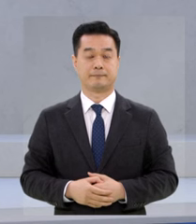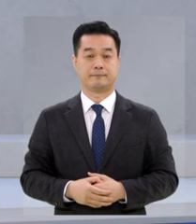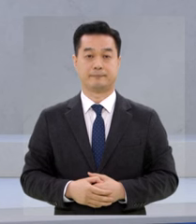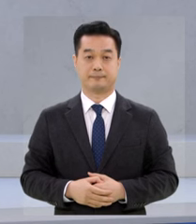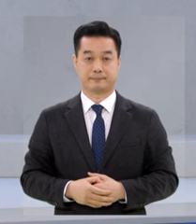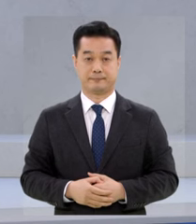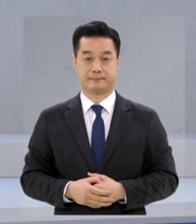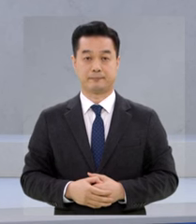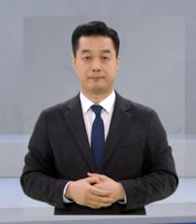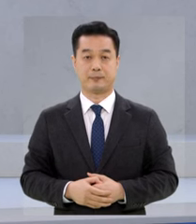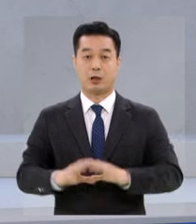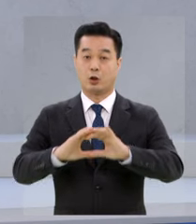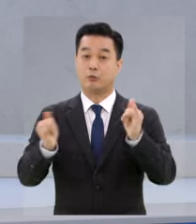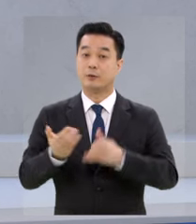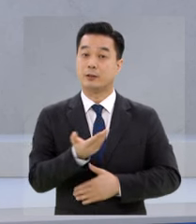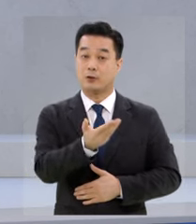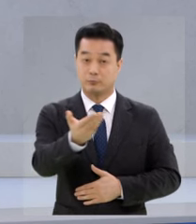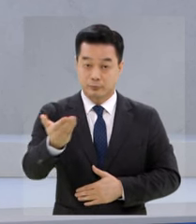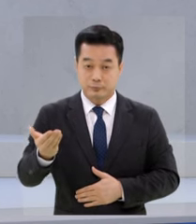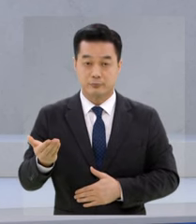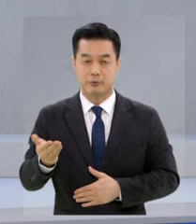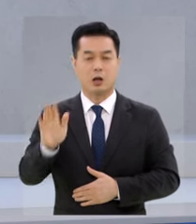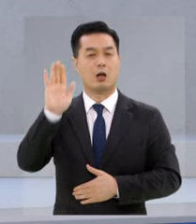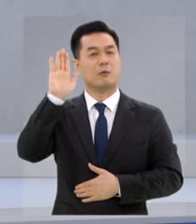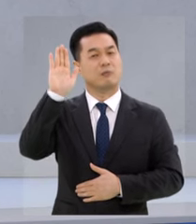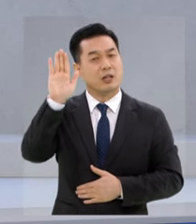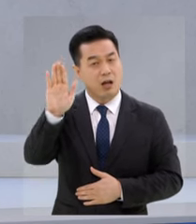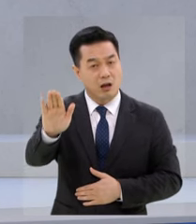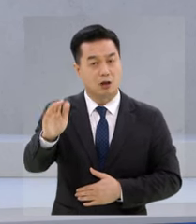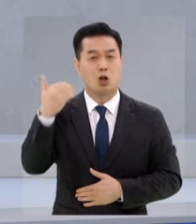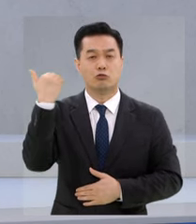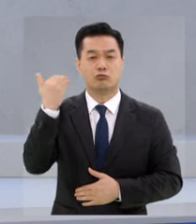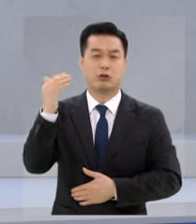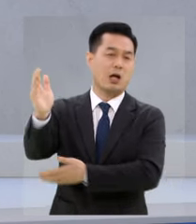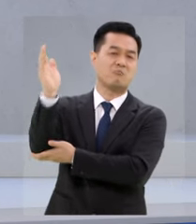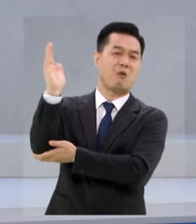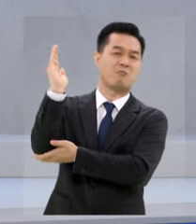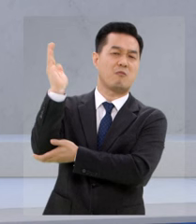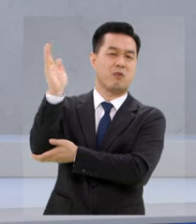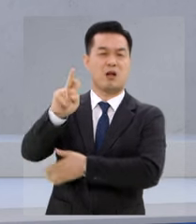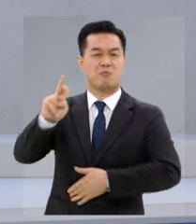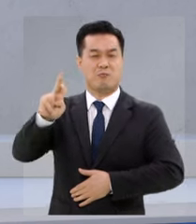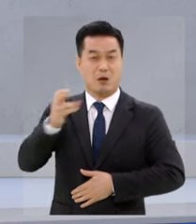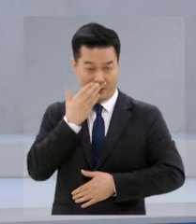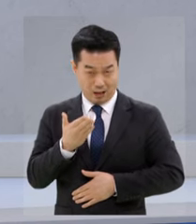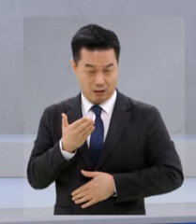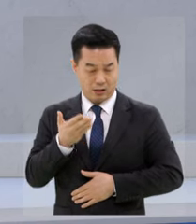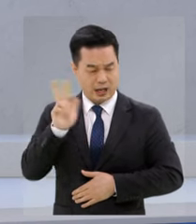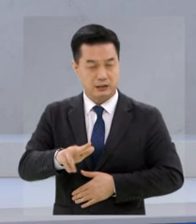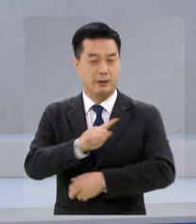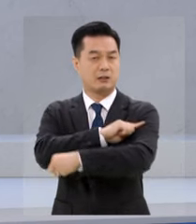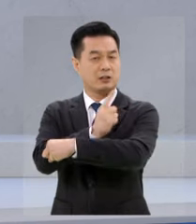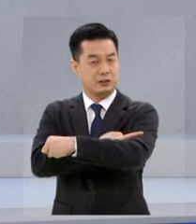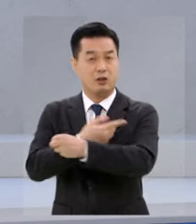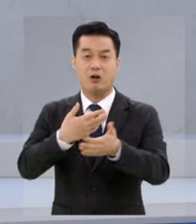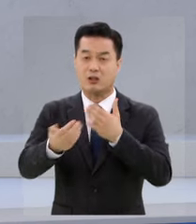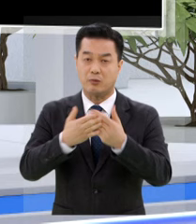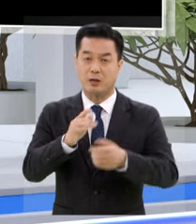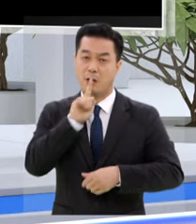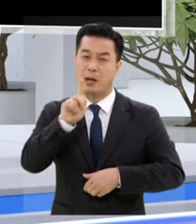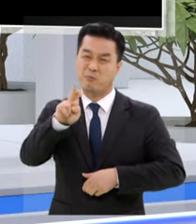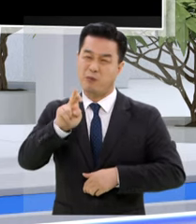기울이겠습니다 국민 여러분 미래는 누구나 말할 수 있지만 실력과 경험은 말에서 나오지